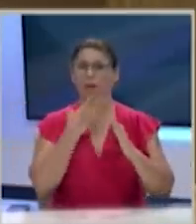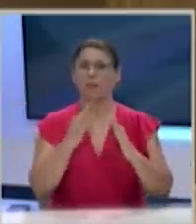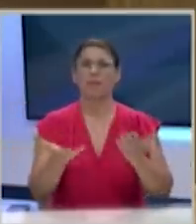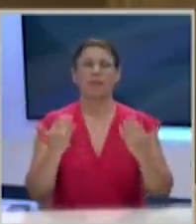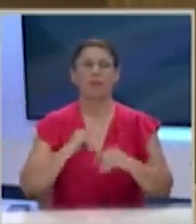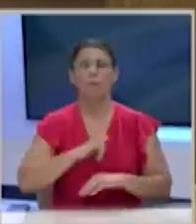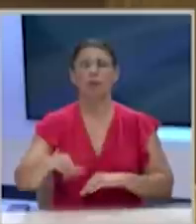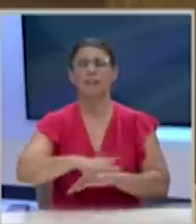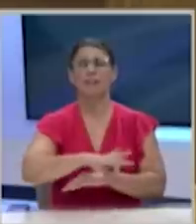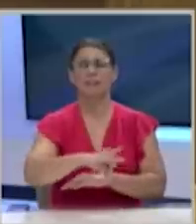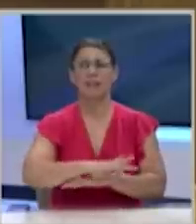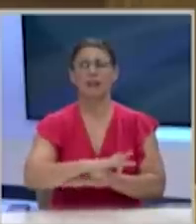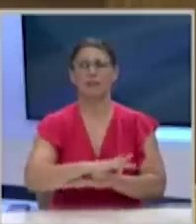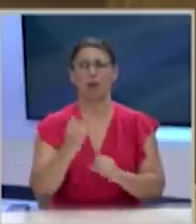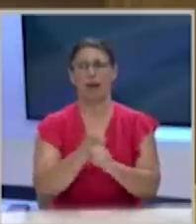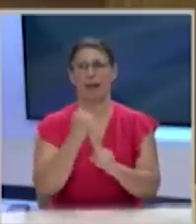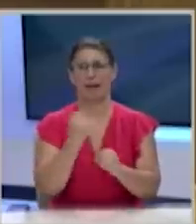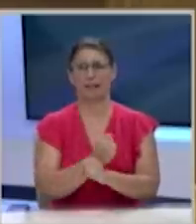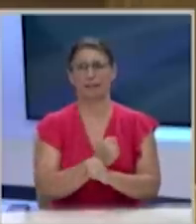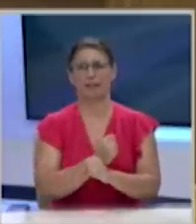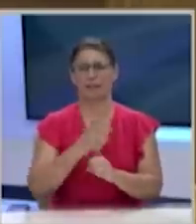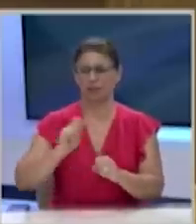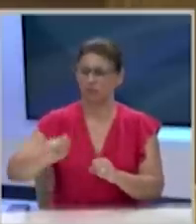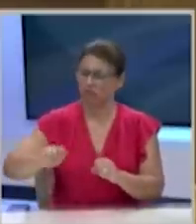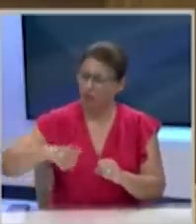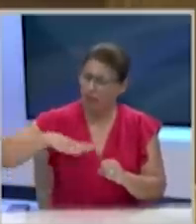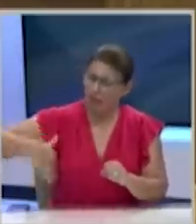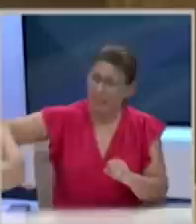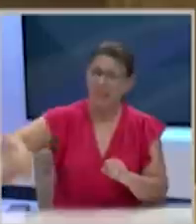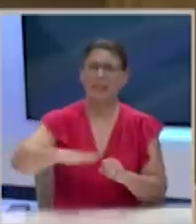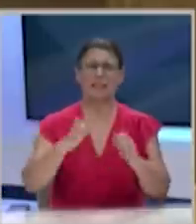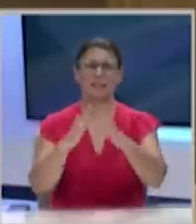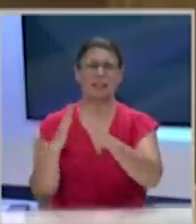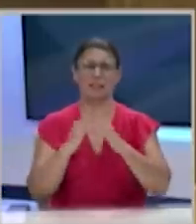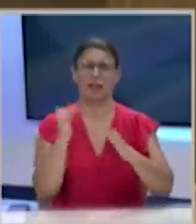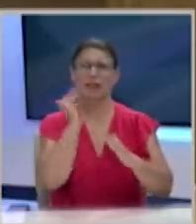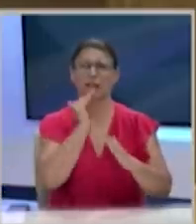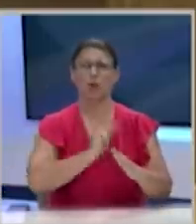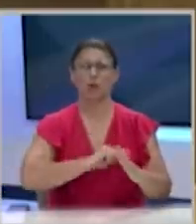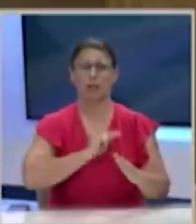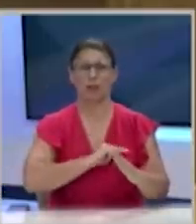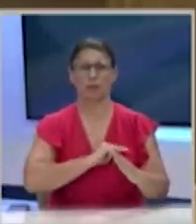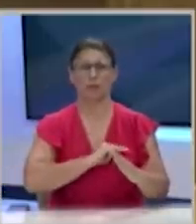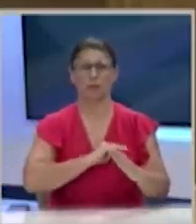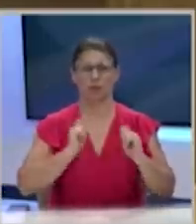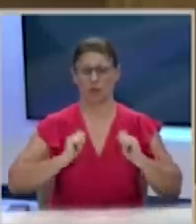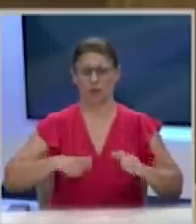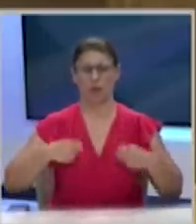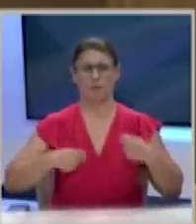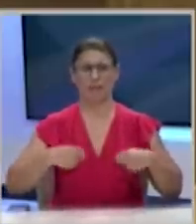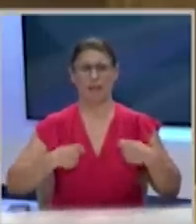είχε ποτέ σχέδιο εργατικής λαϊκής κατοικίας, δίνοντας ταυτόχρονα γρήγορο κέρδος στον